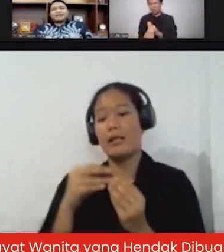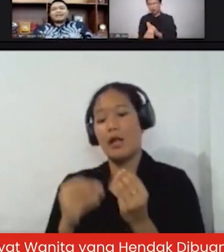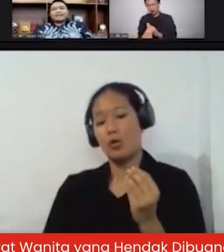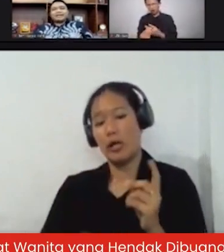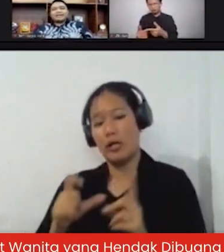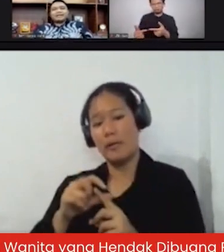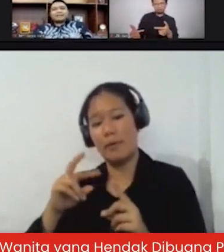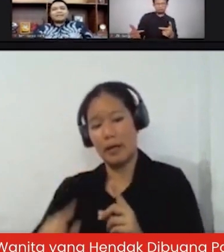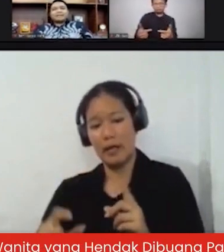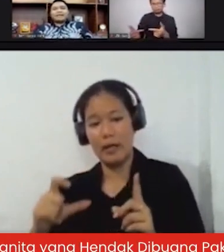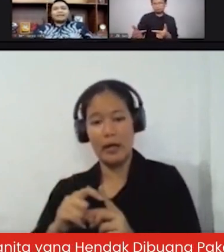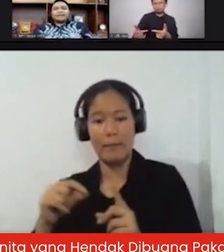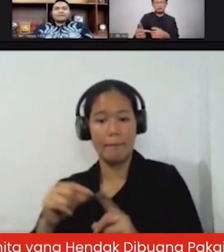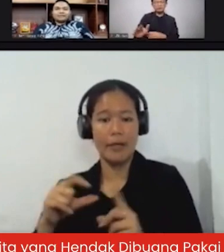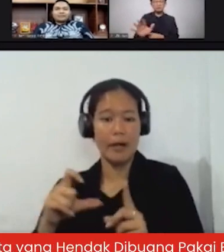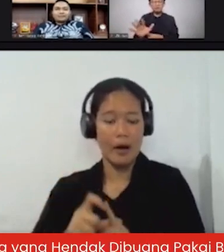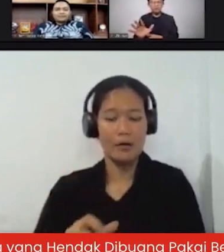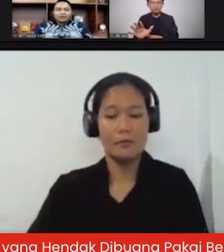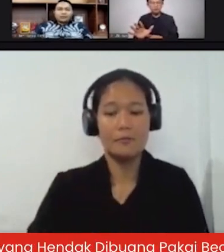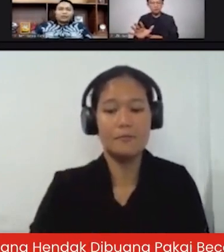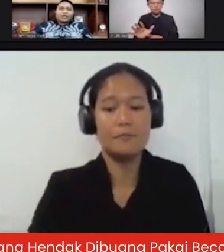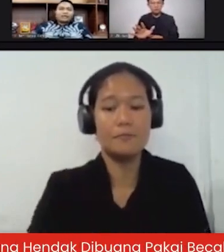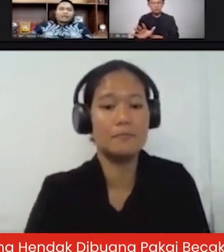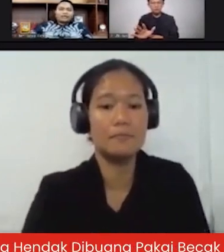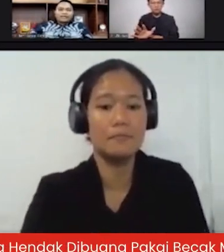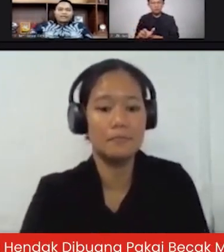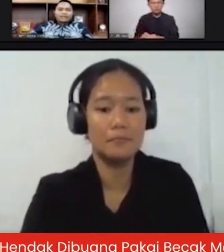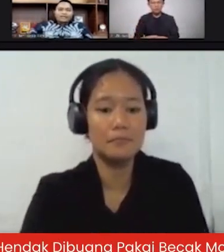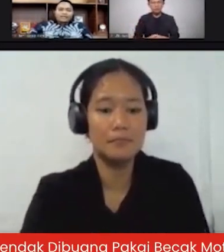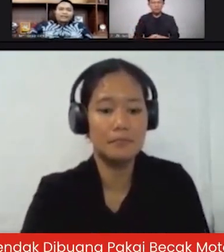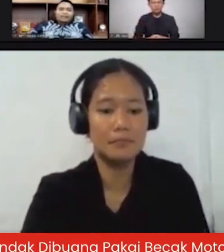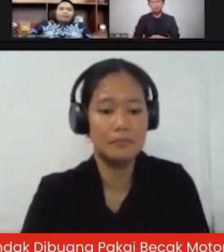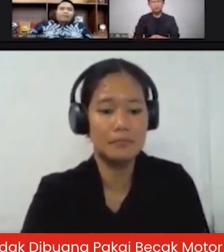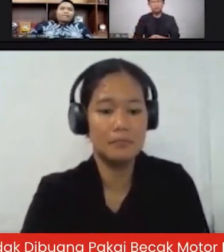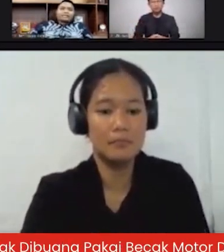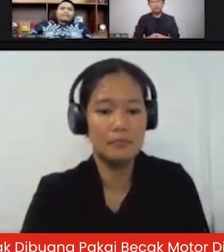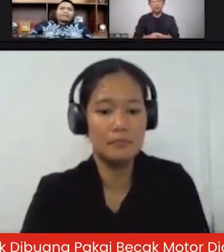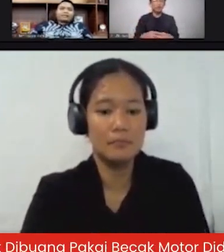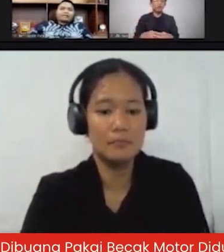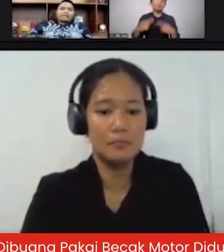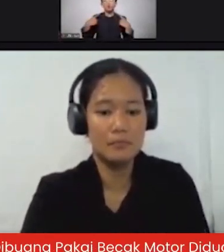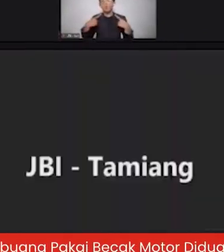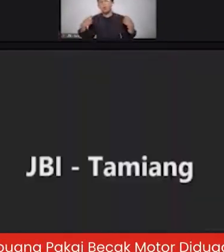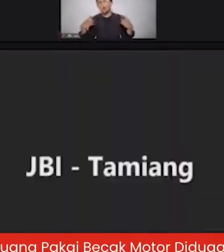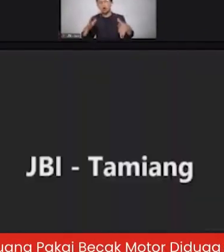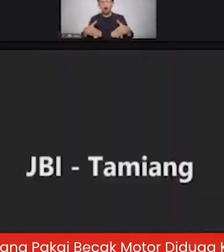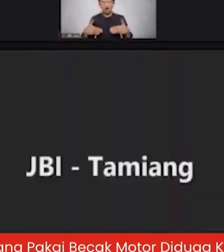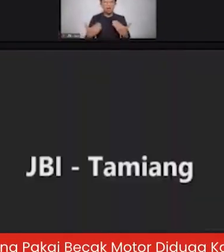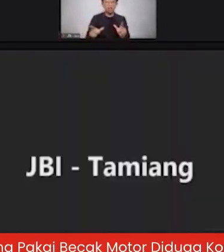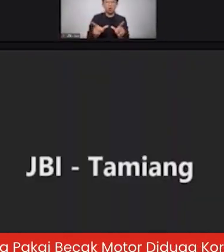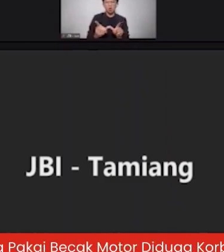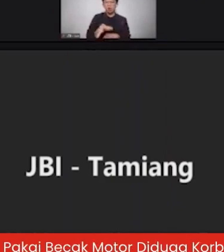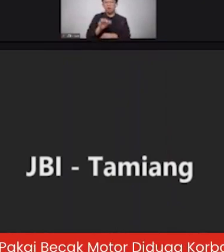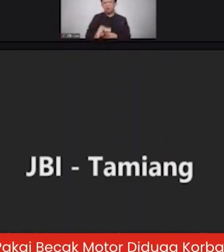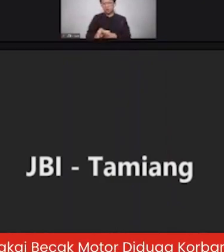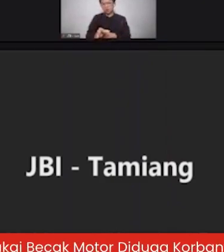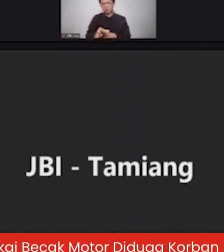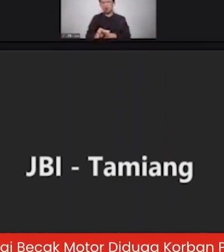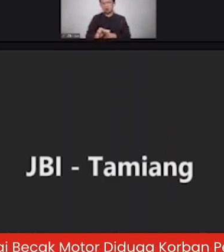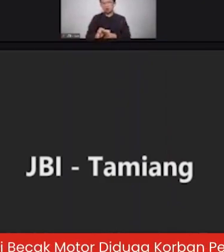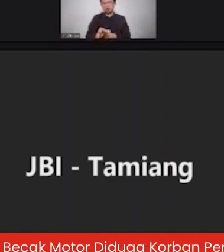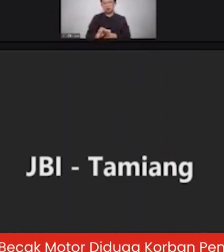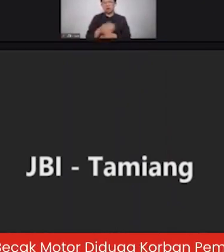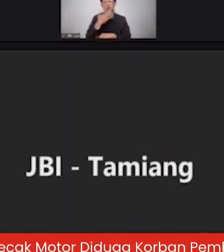DPR DPD dan DPRD serta pemilihan gubernur bupati dan waliota yang memiliki